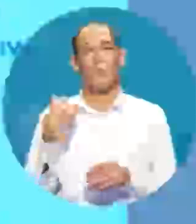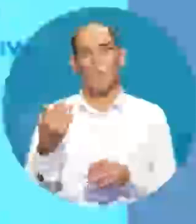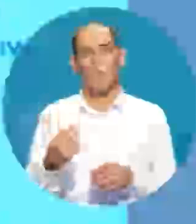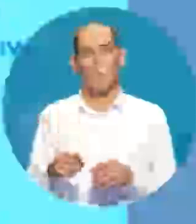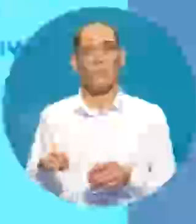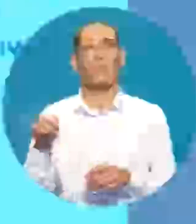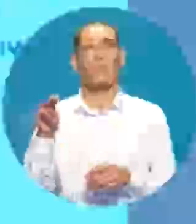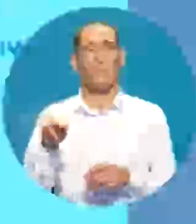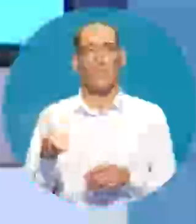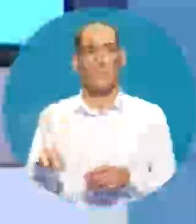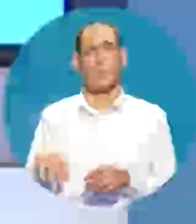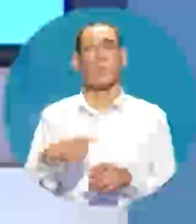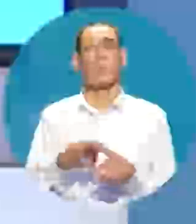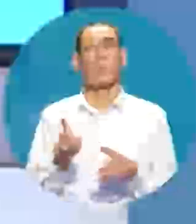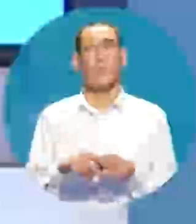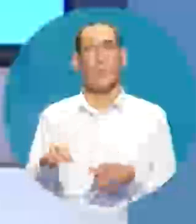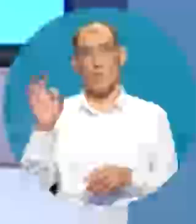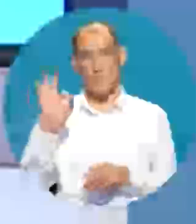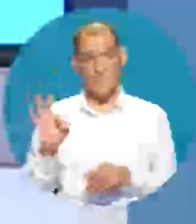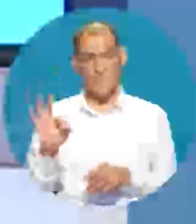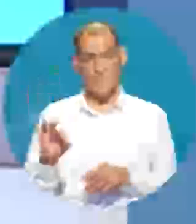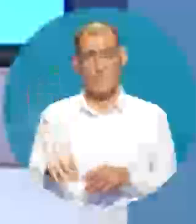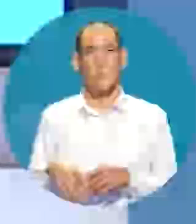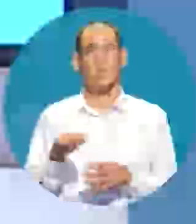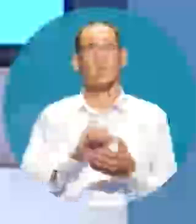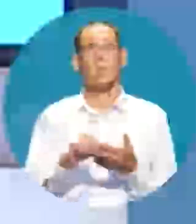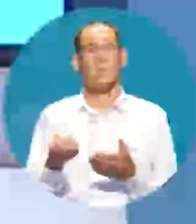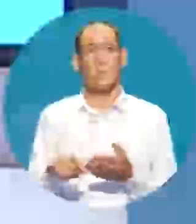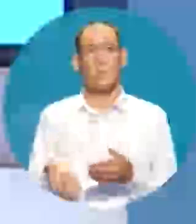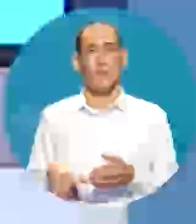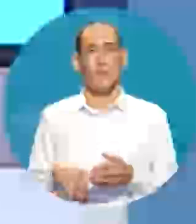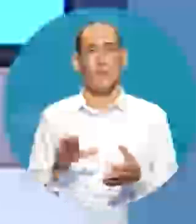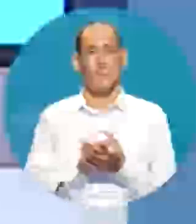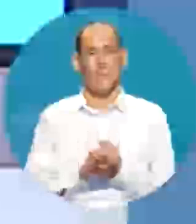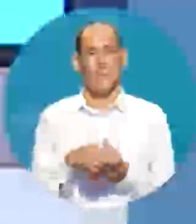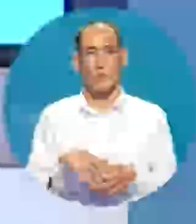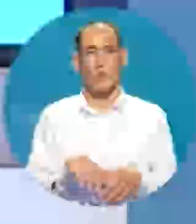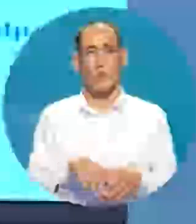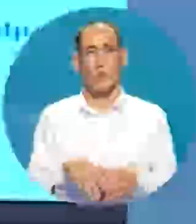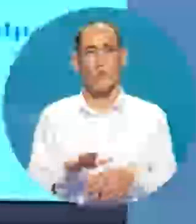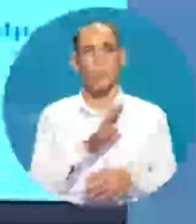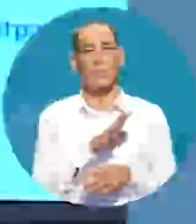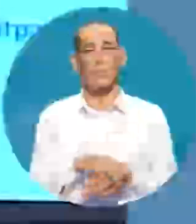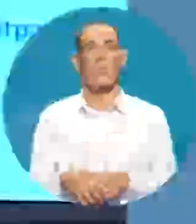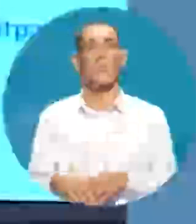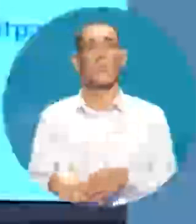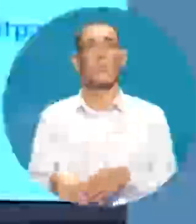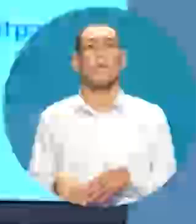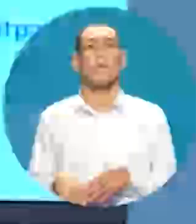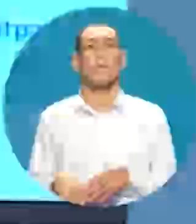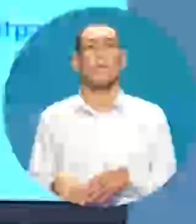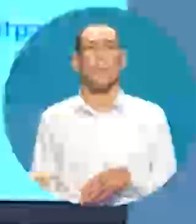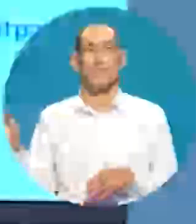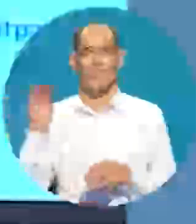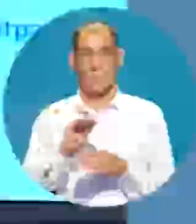harf ham O harfining yozilishi bilan tanishgan edik. Endi sizlarga ta qo'shimcha bir topshirma